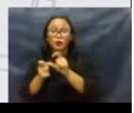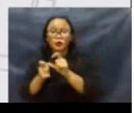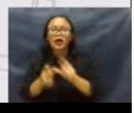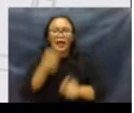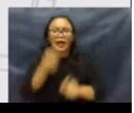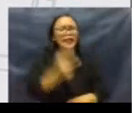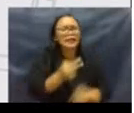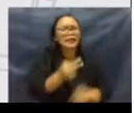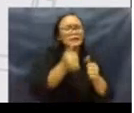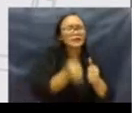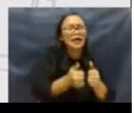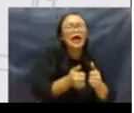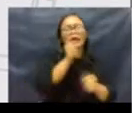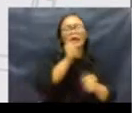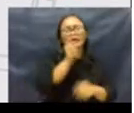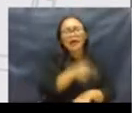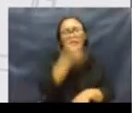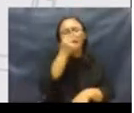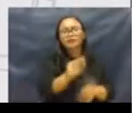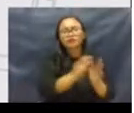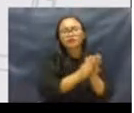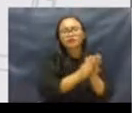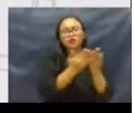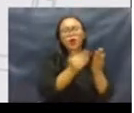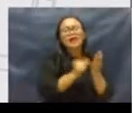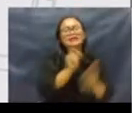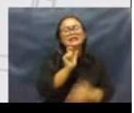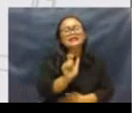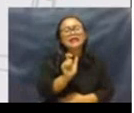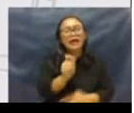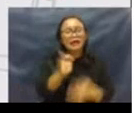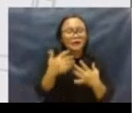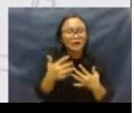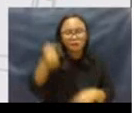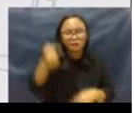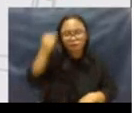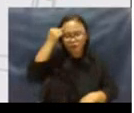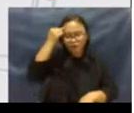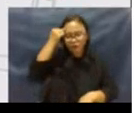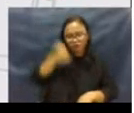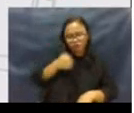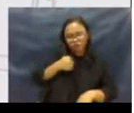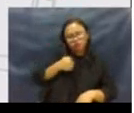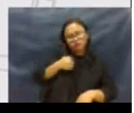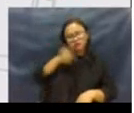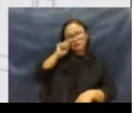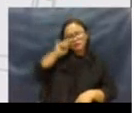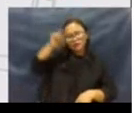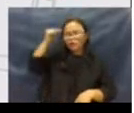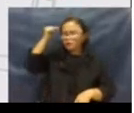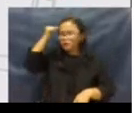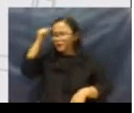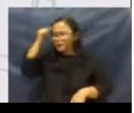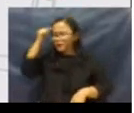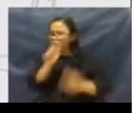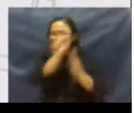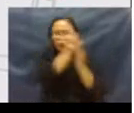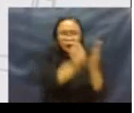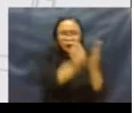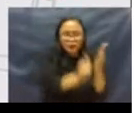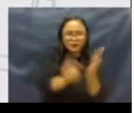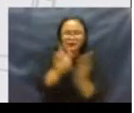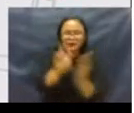bagaimana kita bisa menulis pikiran saya sadar dan pikiran saya berpikir.